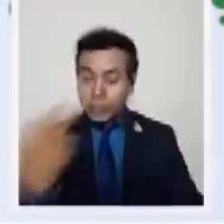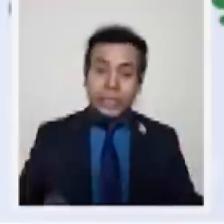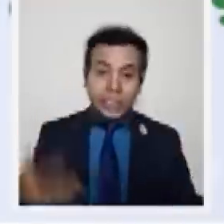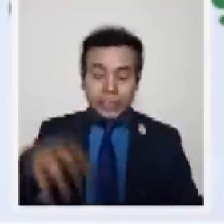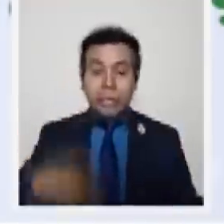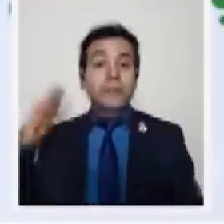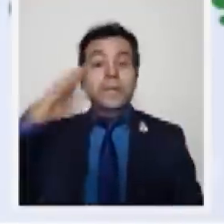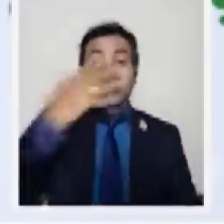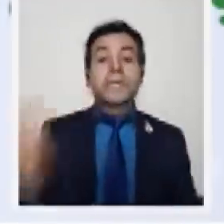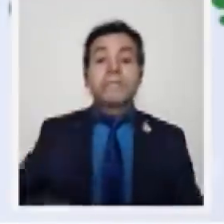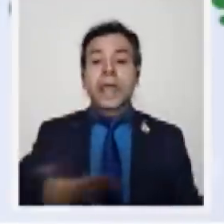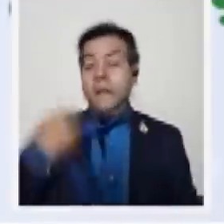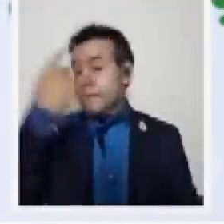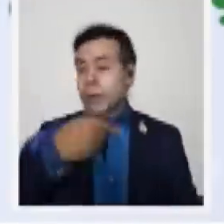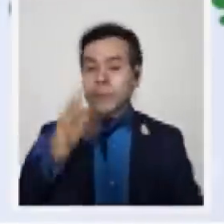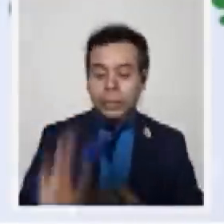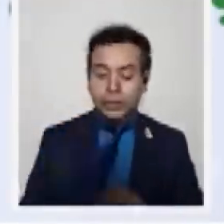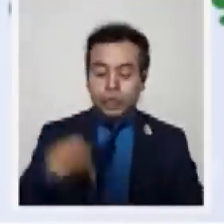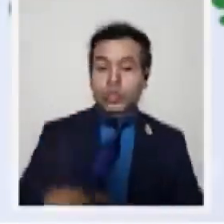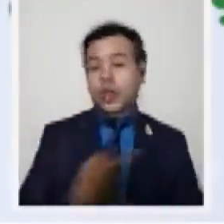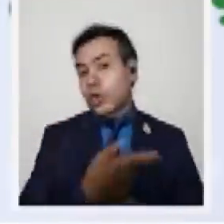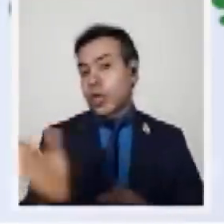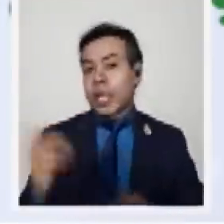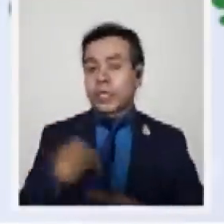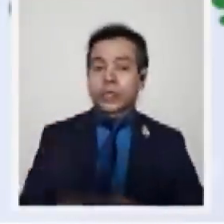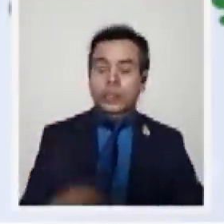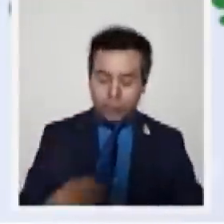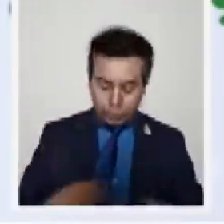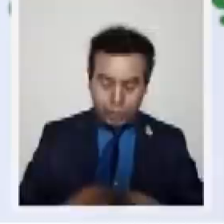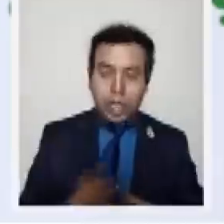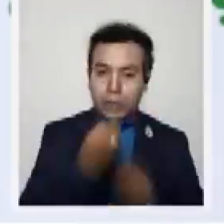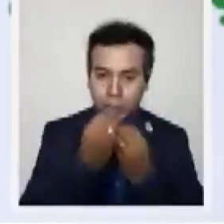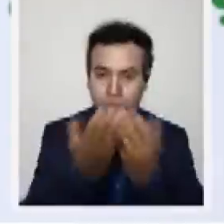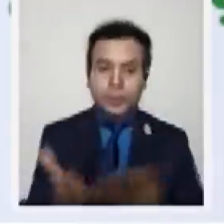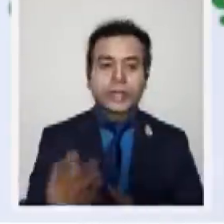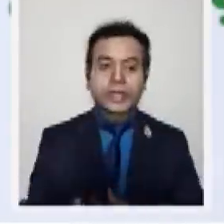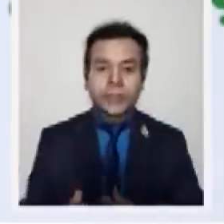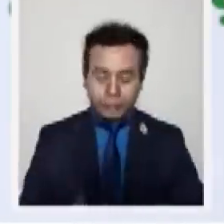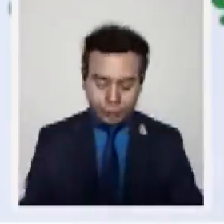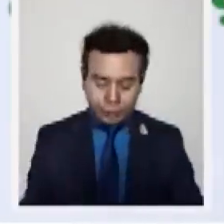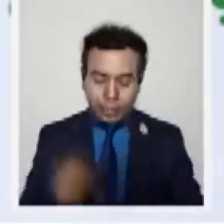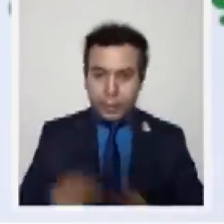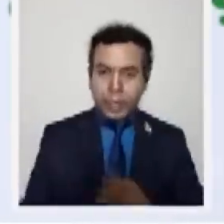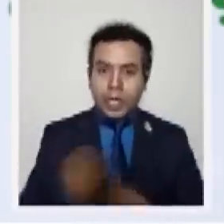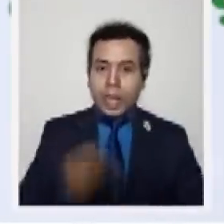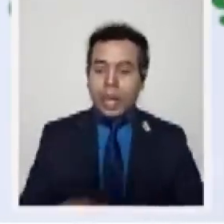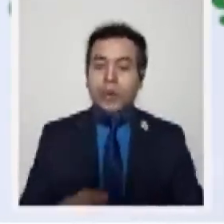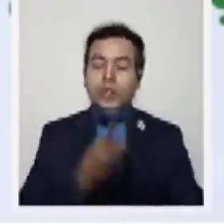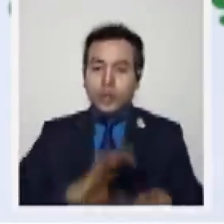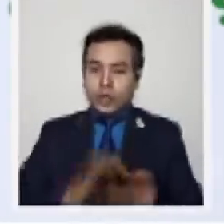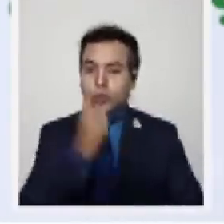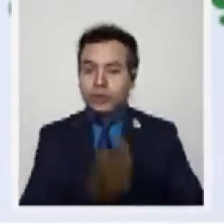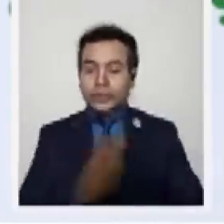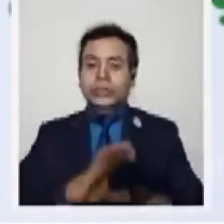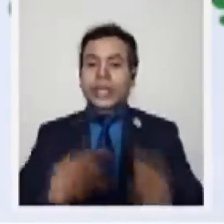প্রিয় সাংবাদিক ভাই ও বোনেরা, সম্মানিত দর্শক শ্রোতাবৃন্দ, প্রিয় দেশবাসী এবং বাংলাদেশি প্রবাসী ভাই ও বোনেরা যে যেখানে আছেন,